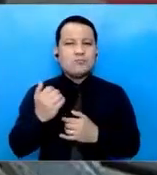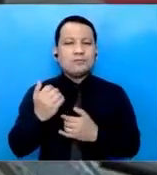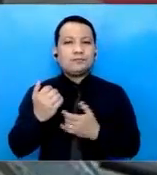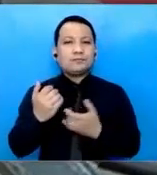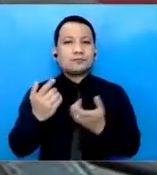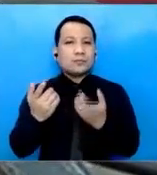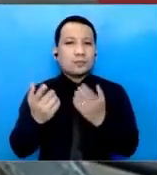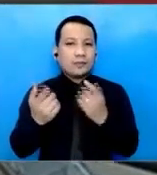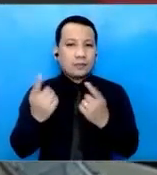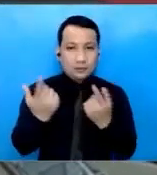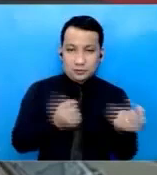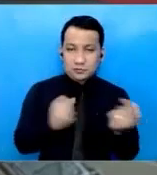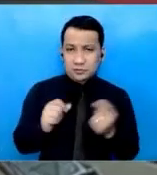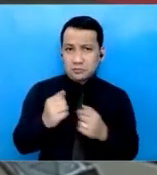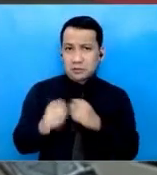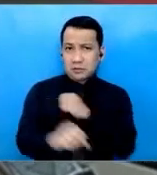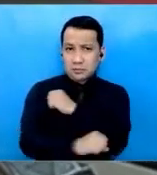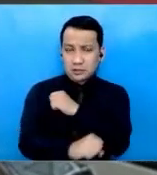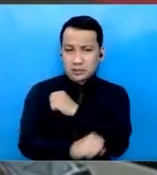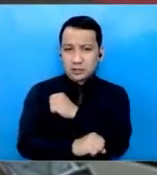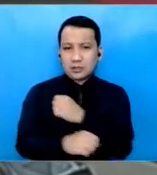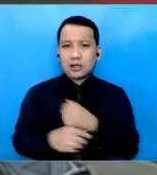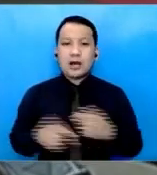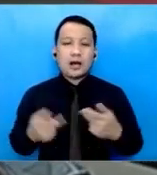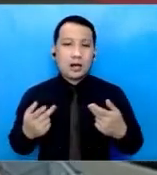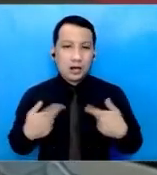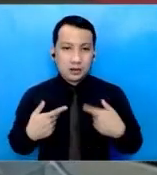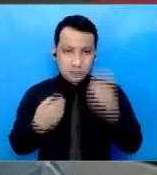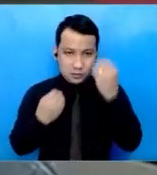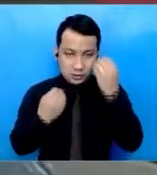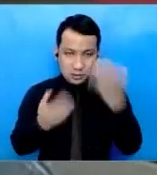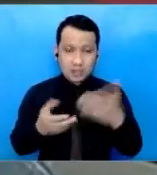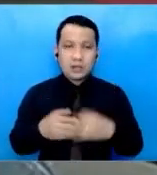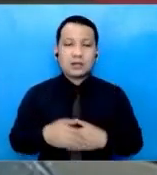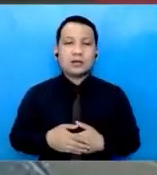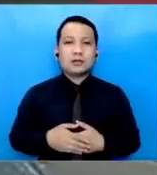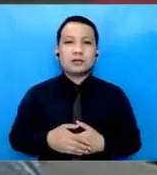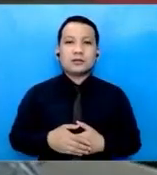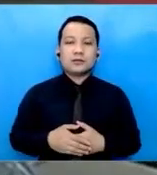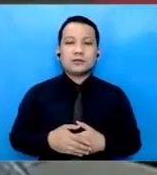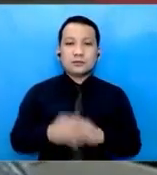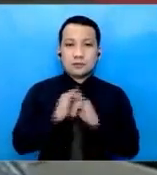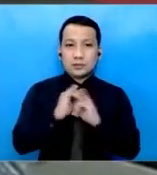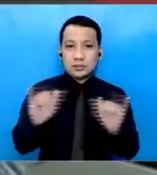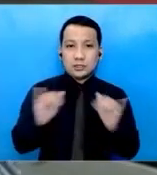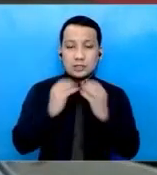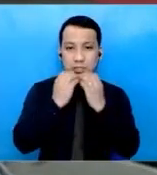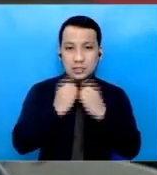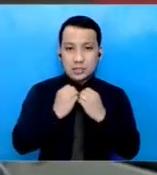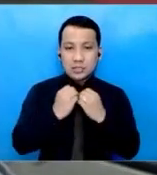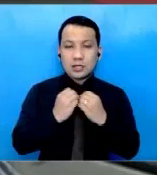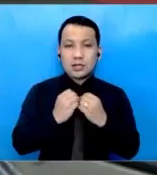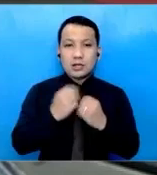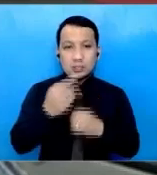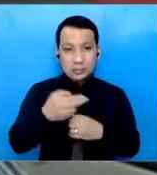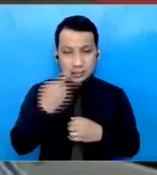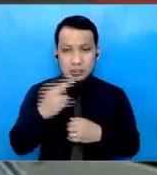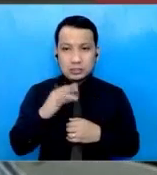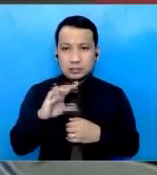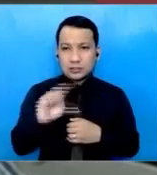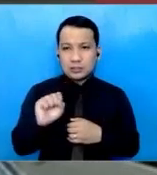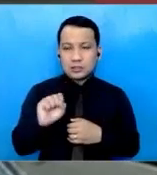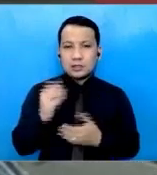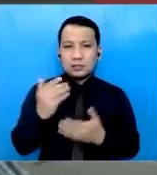months, meron kami mga nahuling agricultural products tulad ng bigas, asukal, and some